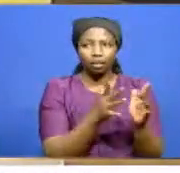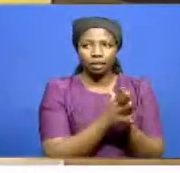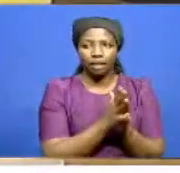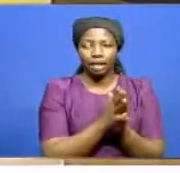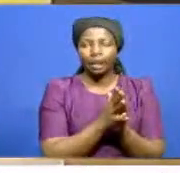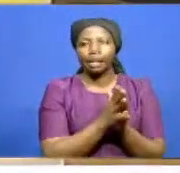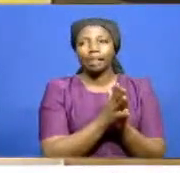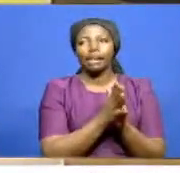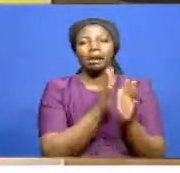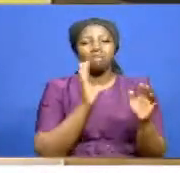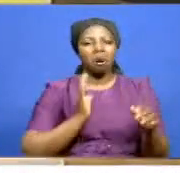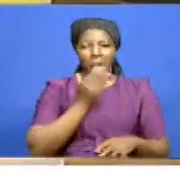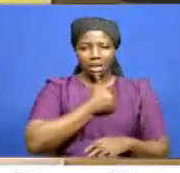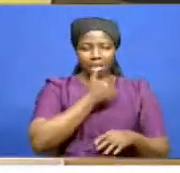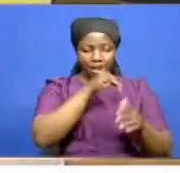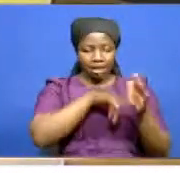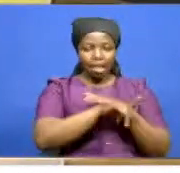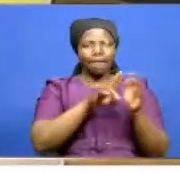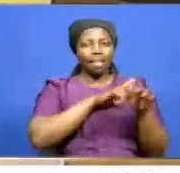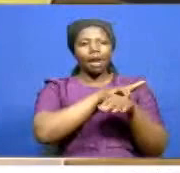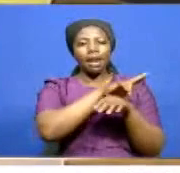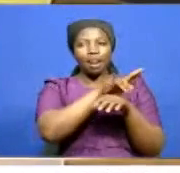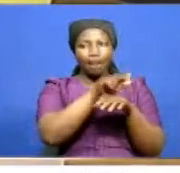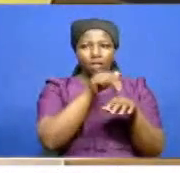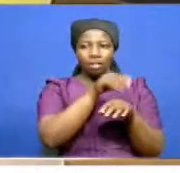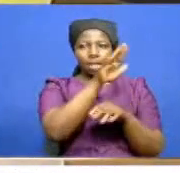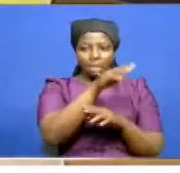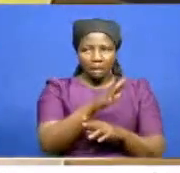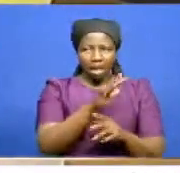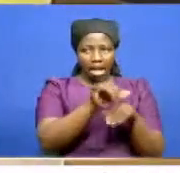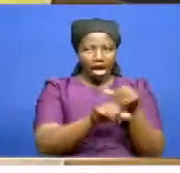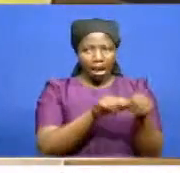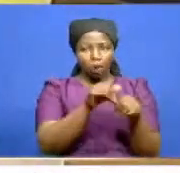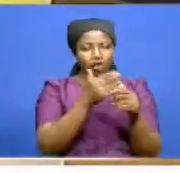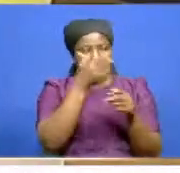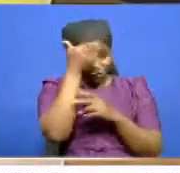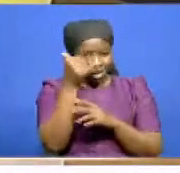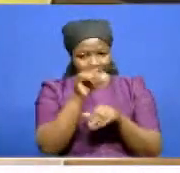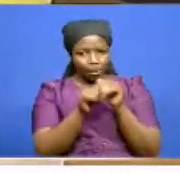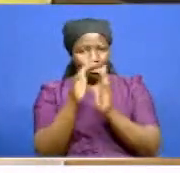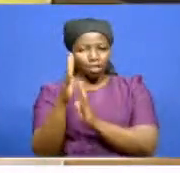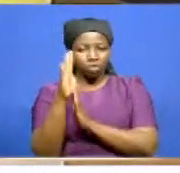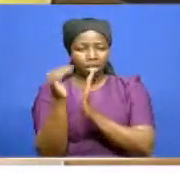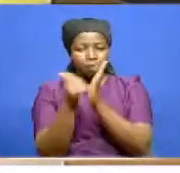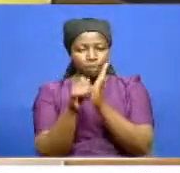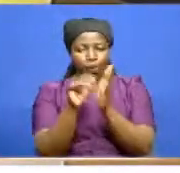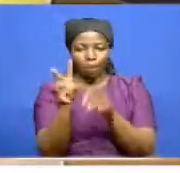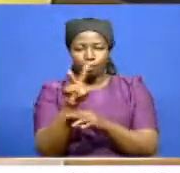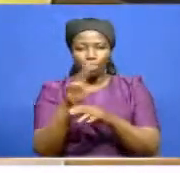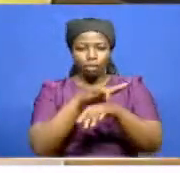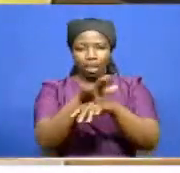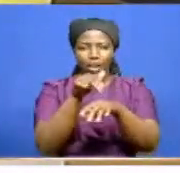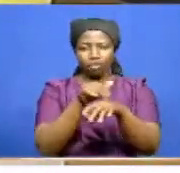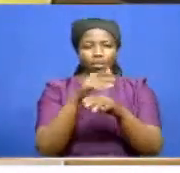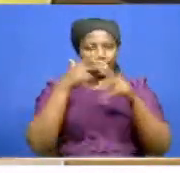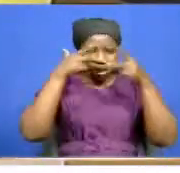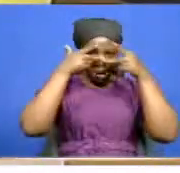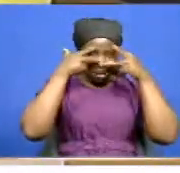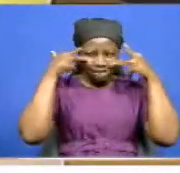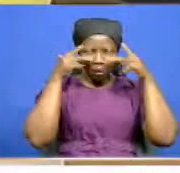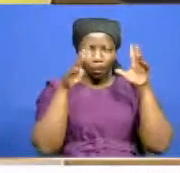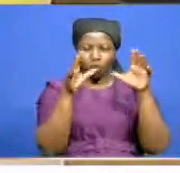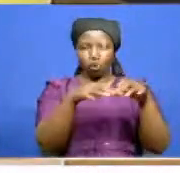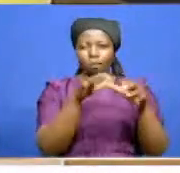kitaifa, kuhusiana na kuzika kwenye kaburi la sahau tisho hili la usalama katika mataifa haya mawili, kundi la Al-Shabaab kuwa